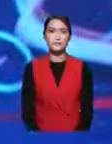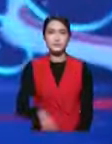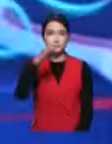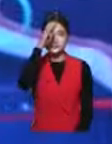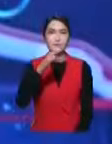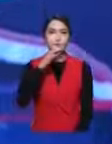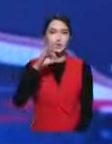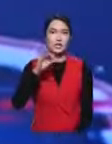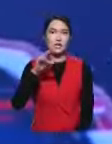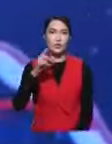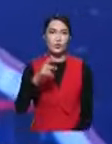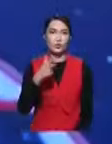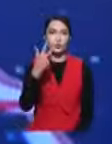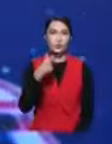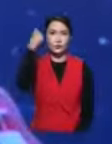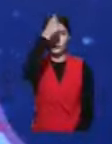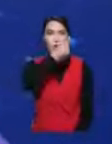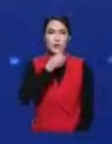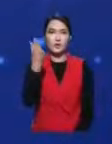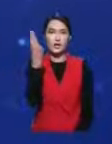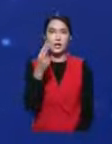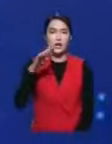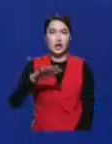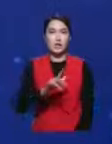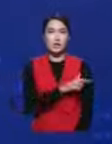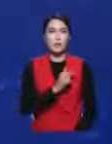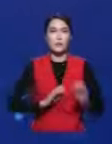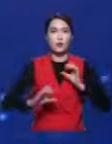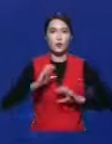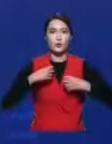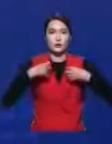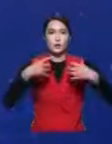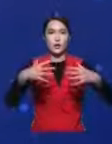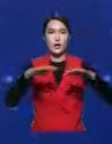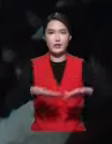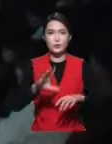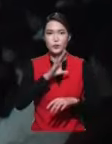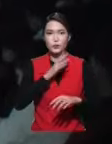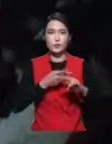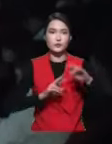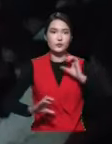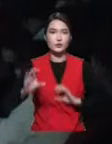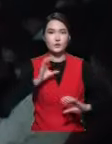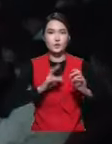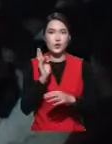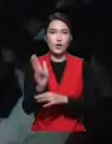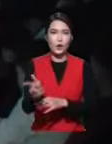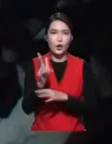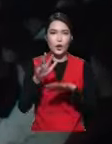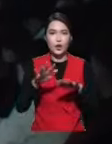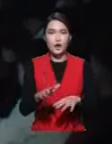Казах радиосына 103 жыл. Осыған орай Астана медициналық университетінде мерекелік шара өтті. Онда студенттер мен ұстаздар қойылым